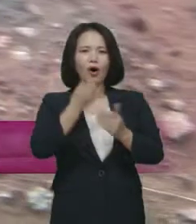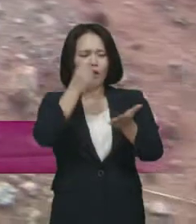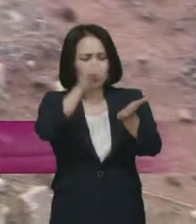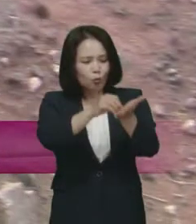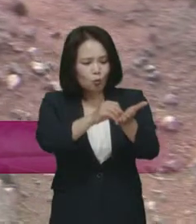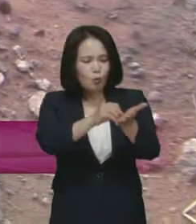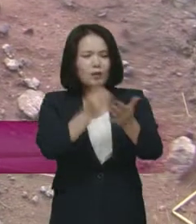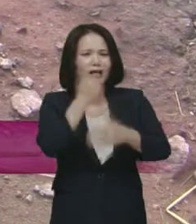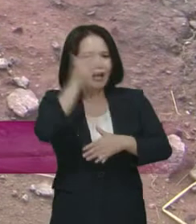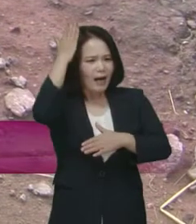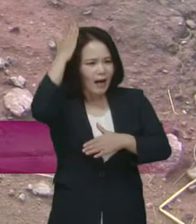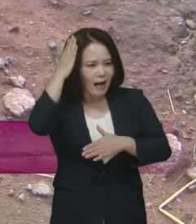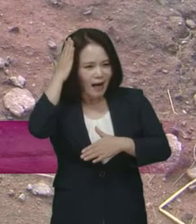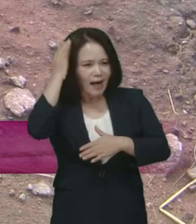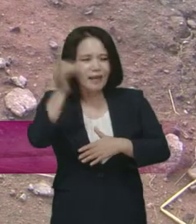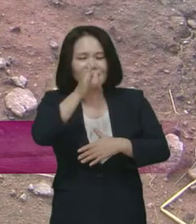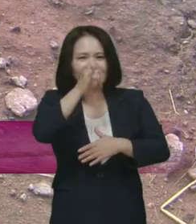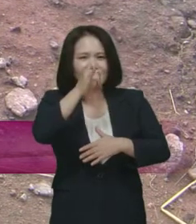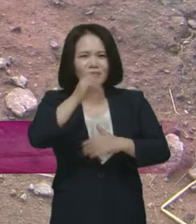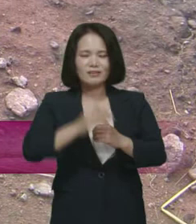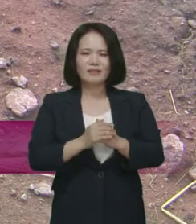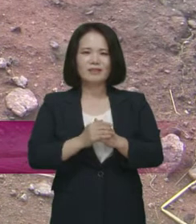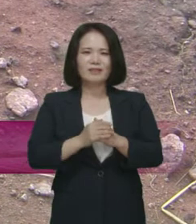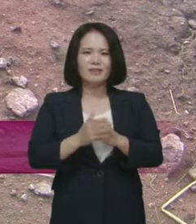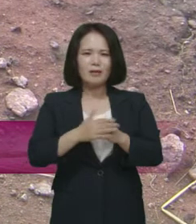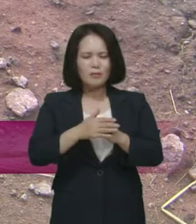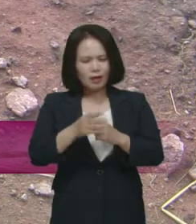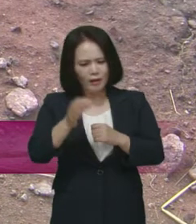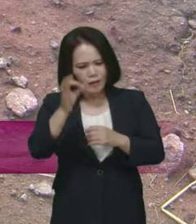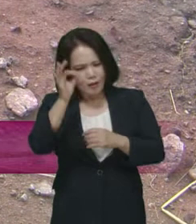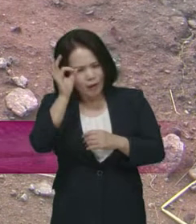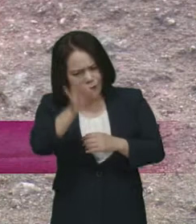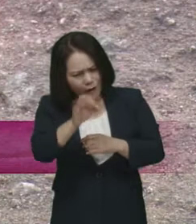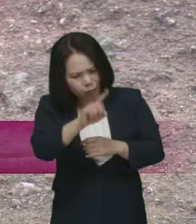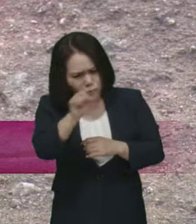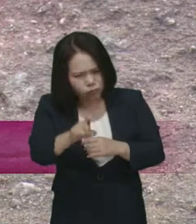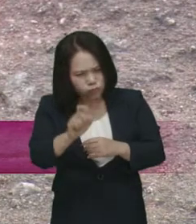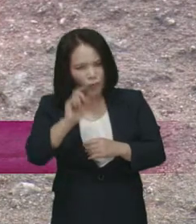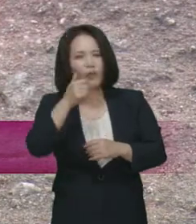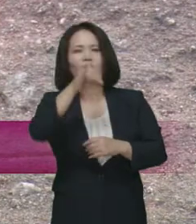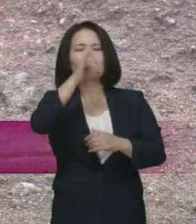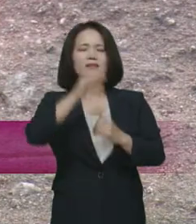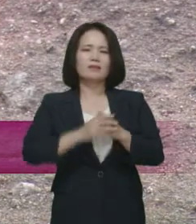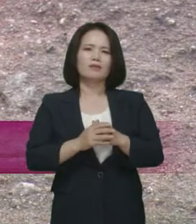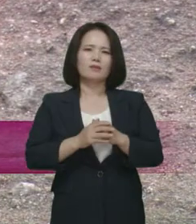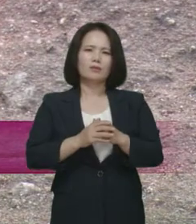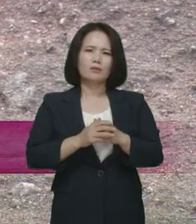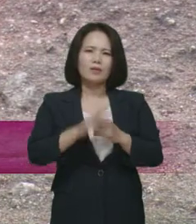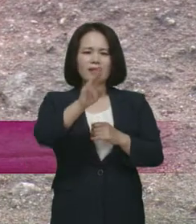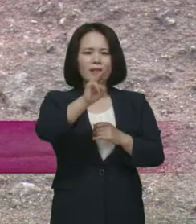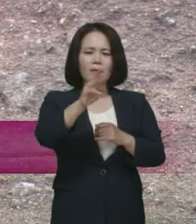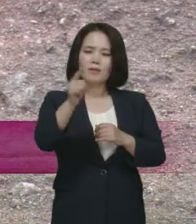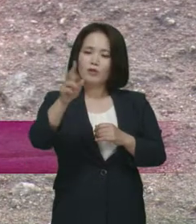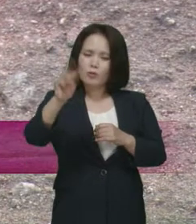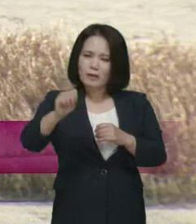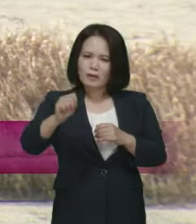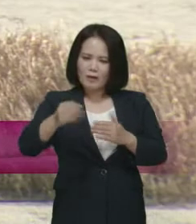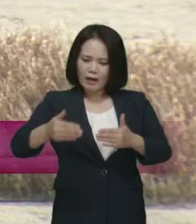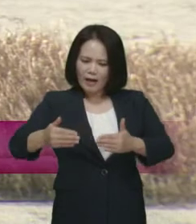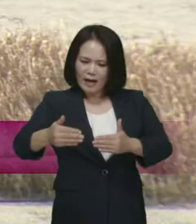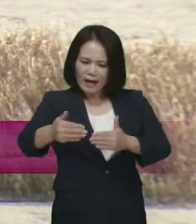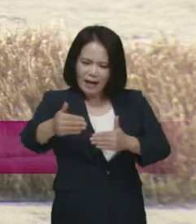띄워서 표시 같은 금방 얼어 알아 보기는 어렵습니다 그리고 그 3km 에 이르는 나무 데크